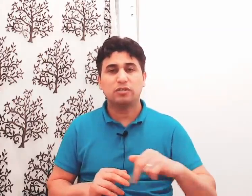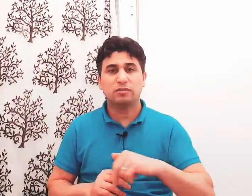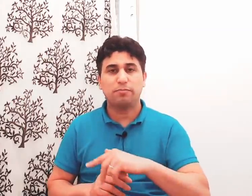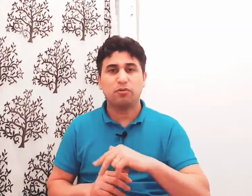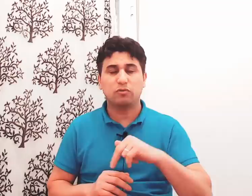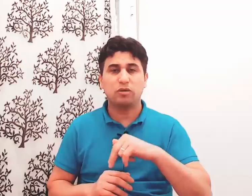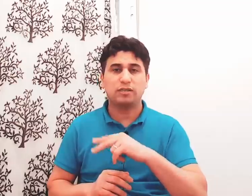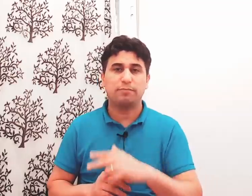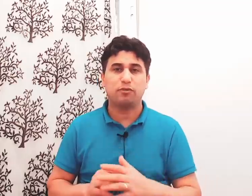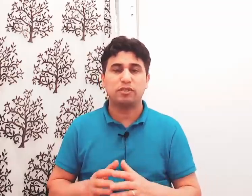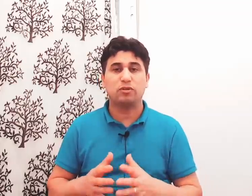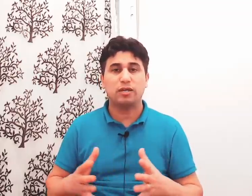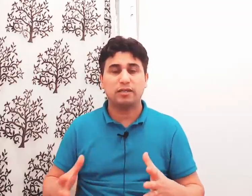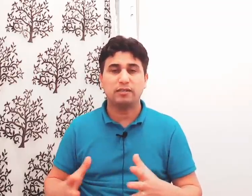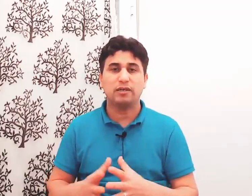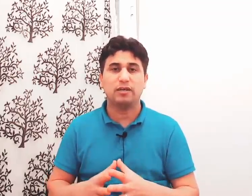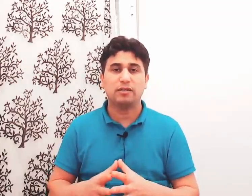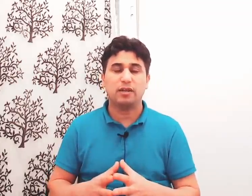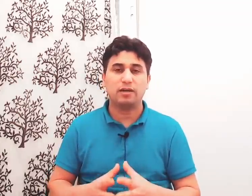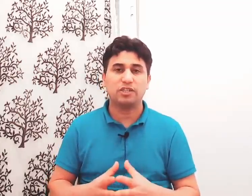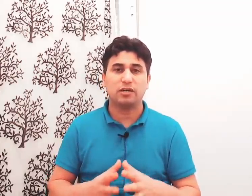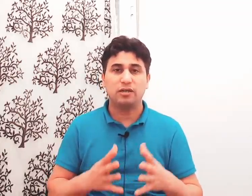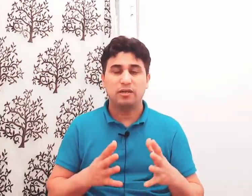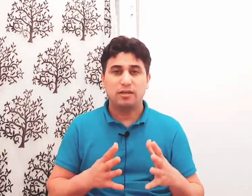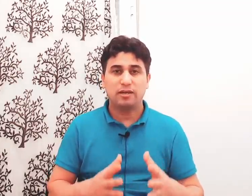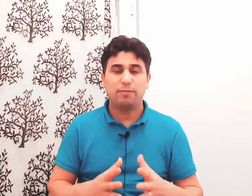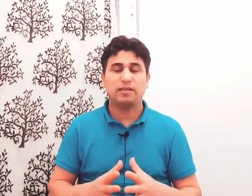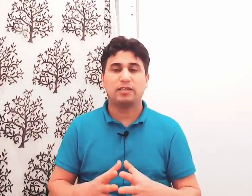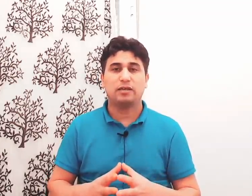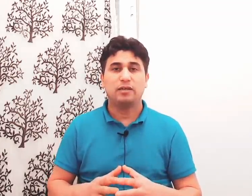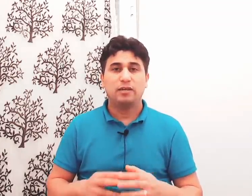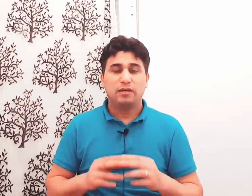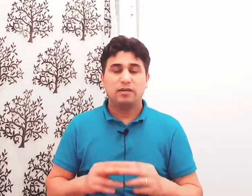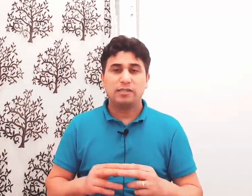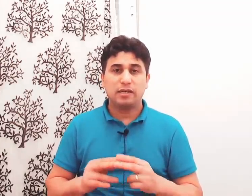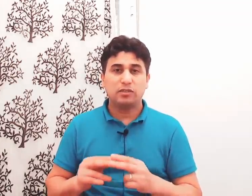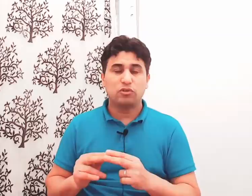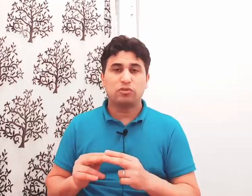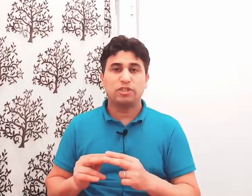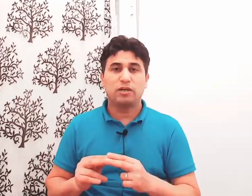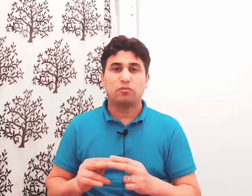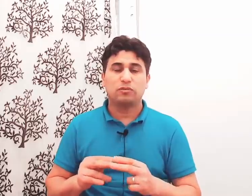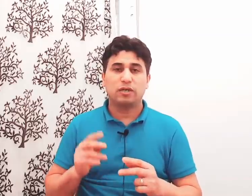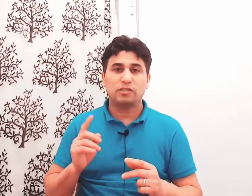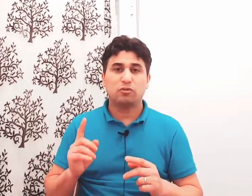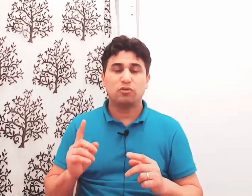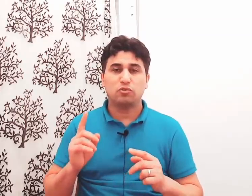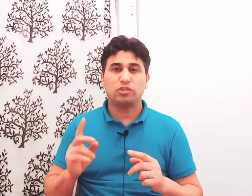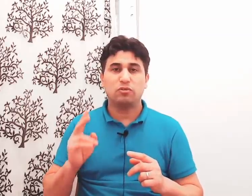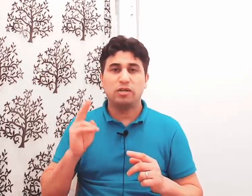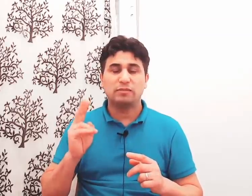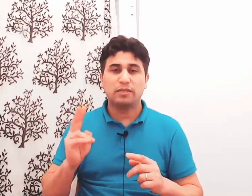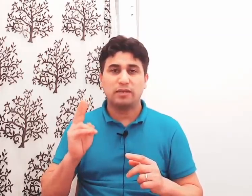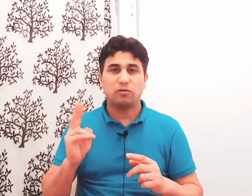يديروا سبور ولا ديبورتي ولا هذاك يعني الأنشطة البدنية. الناس اللي غادي يخرجوا يتمشاو خاصو يخرج